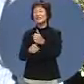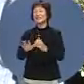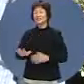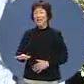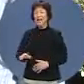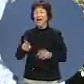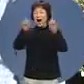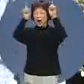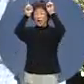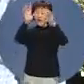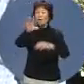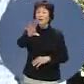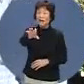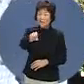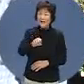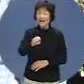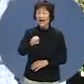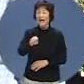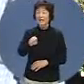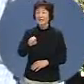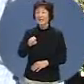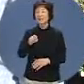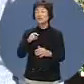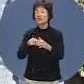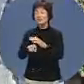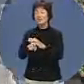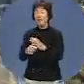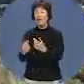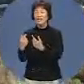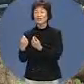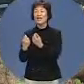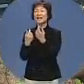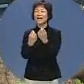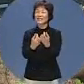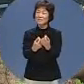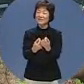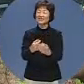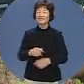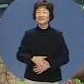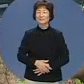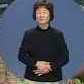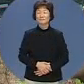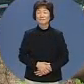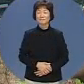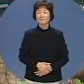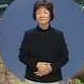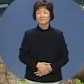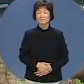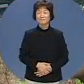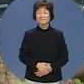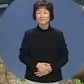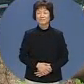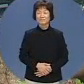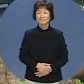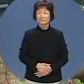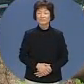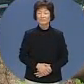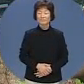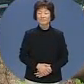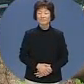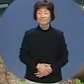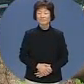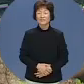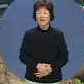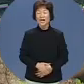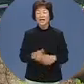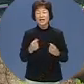を取った、鬼を捕まえたというところから鬼取という地名が生まれたんだというふうに言い伝えられ